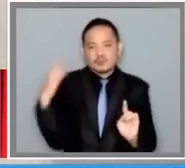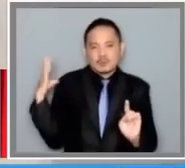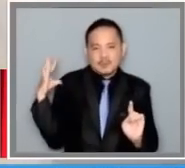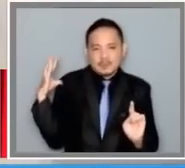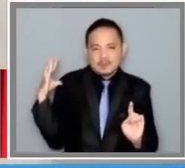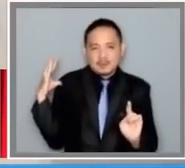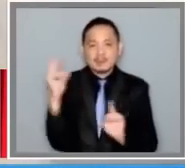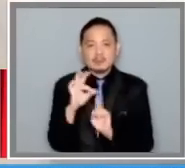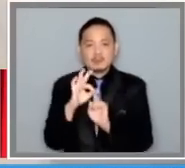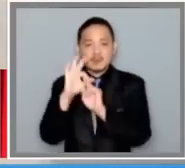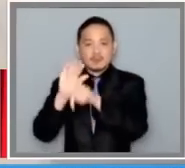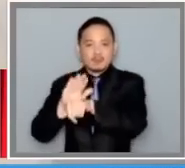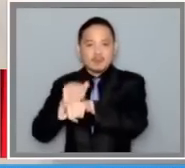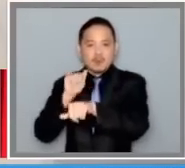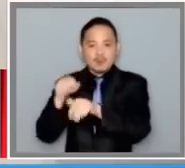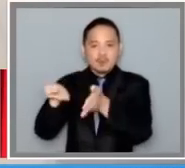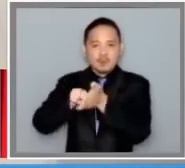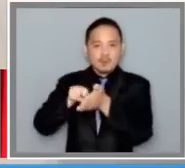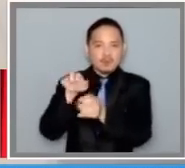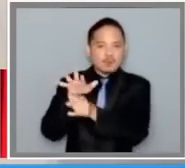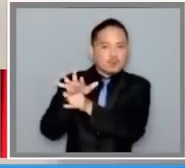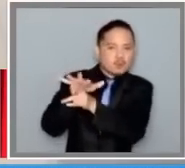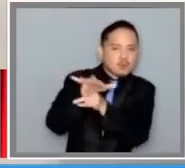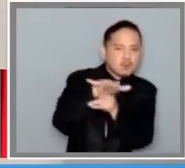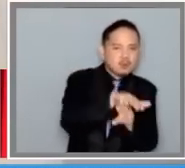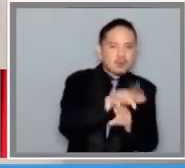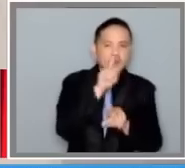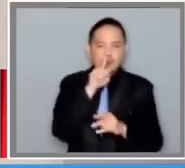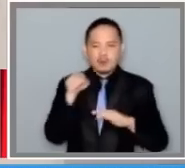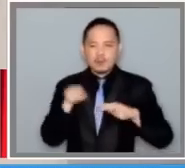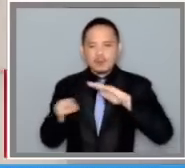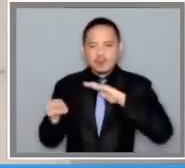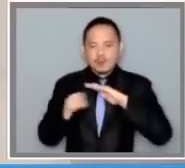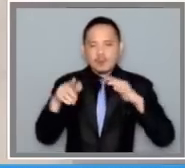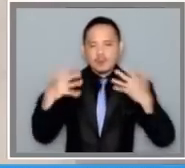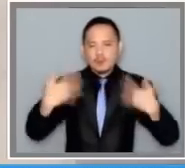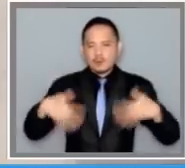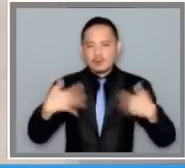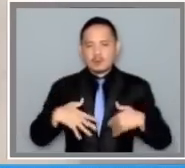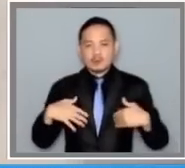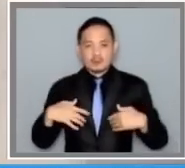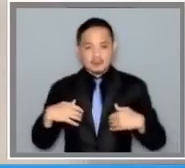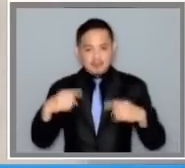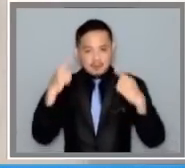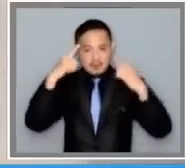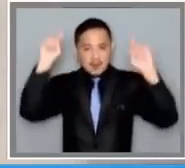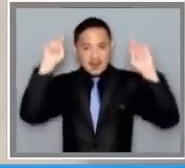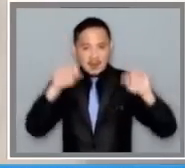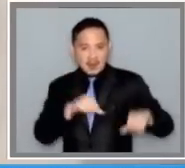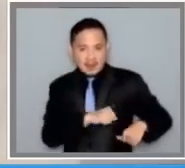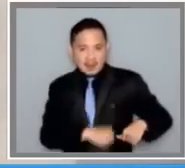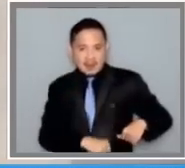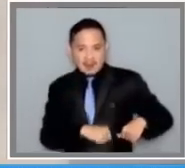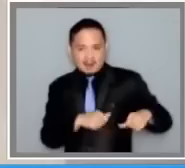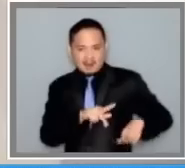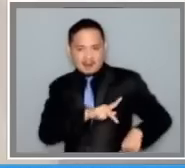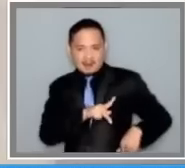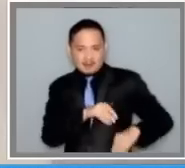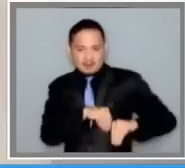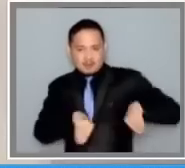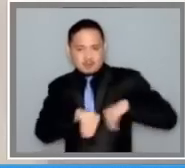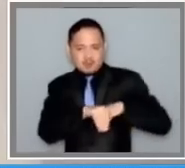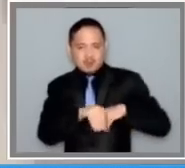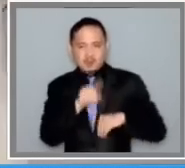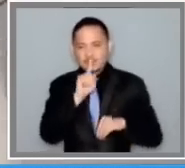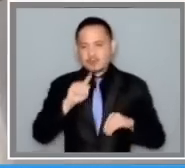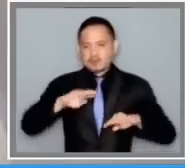ngayong greatest adventure of his life. Tagumpay po ang kanyang transplant, kaya nako, masayang-masaya din tayo dito. Di ba? Ang galing naman. Tayo.